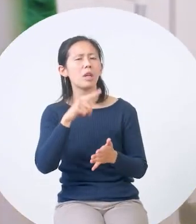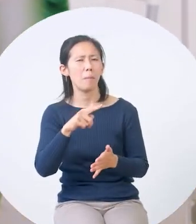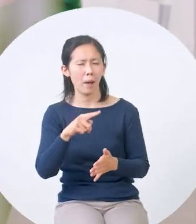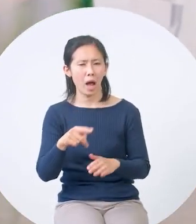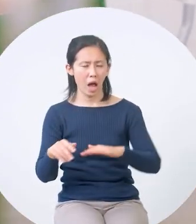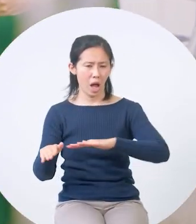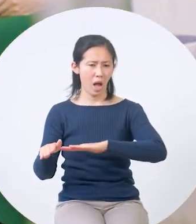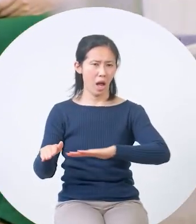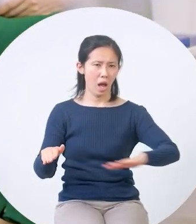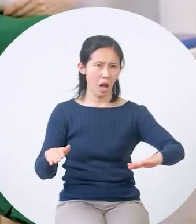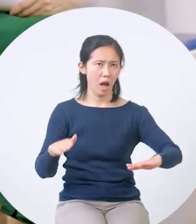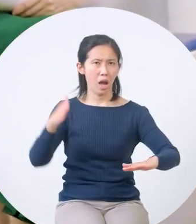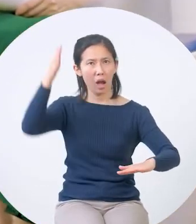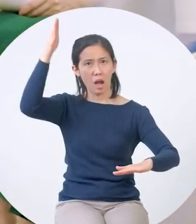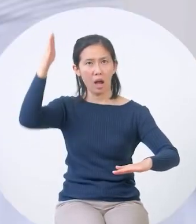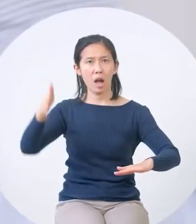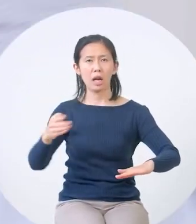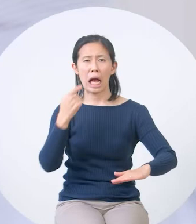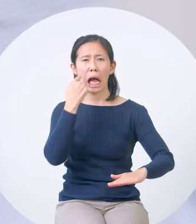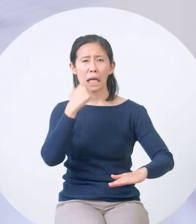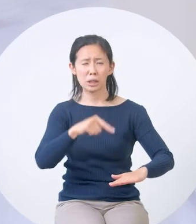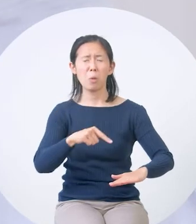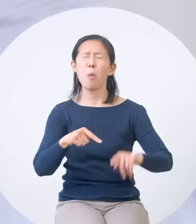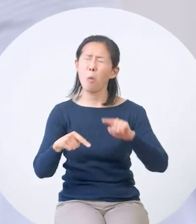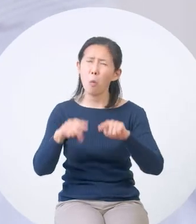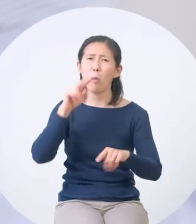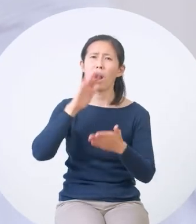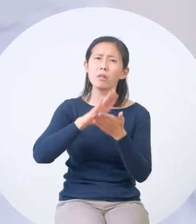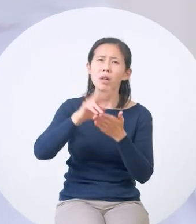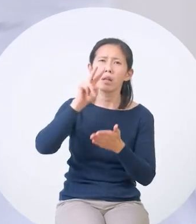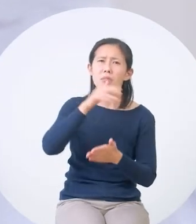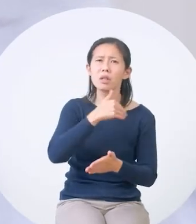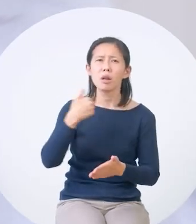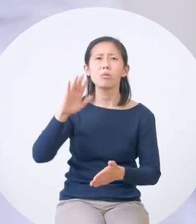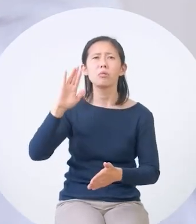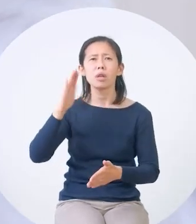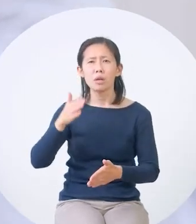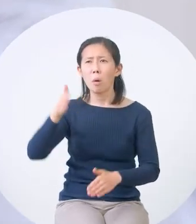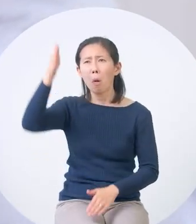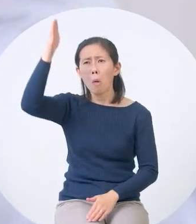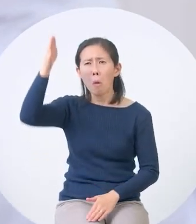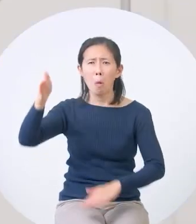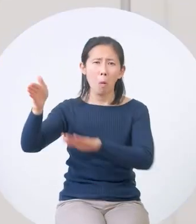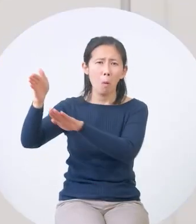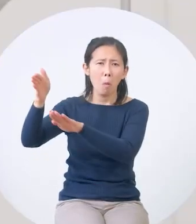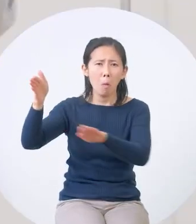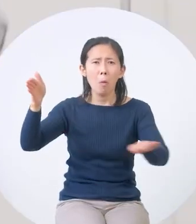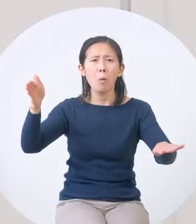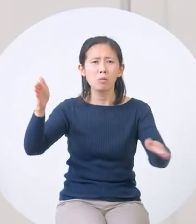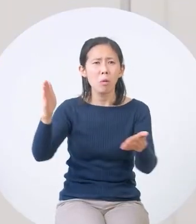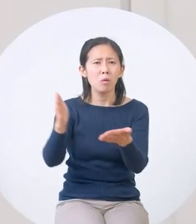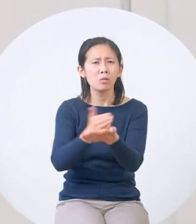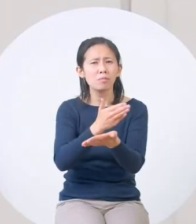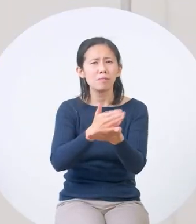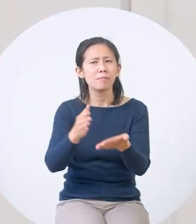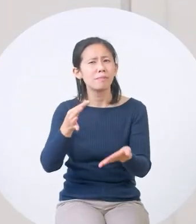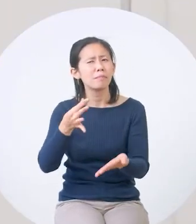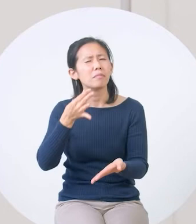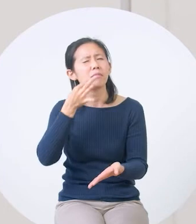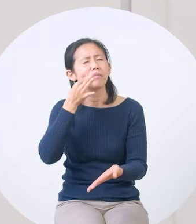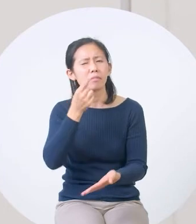が白くなっていてすごい綺麗なんですけれども、逆に言うと床と壁が区別がつかないん